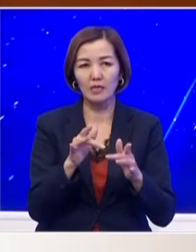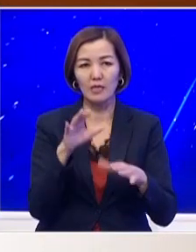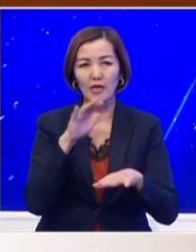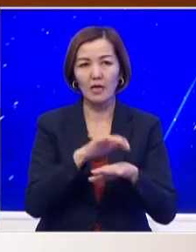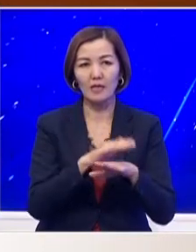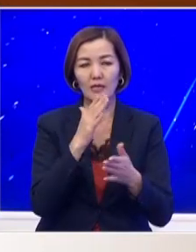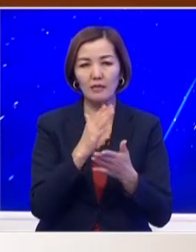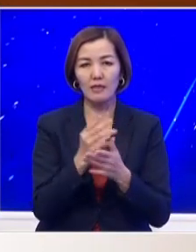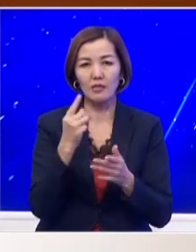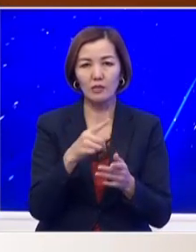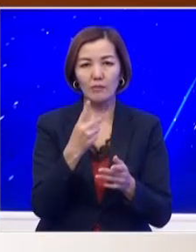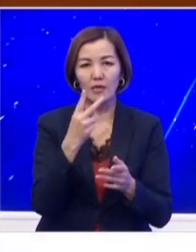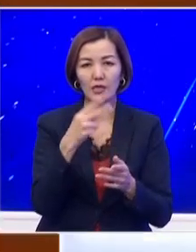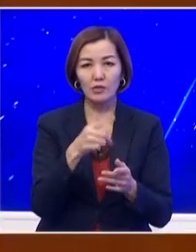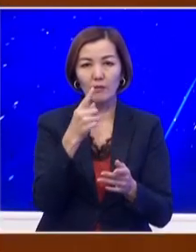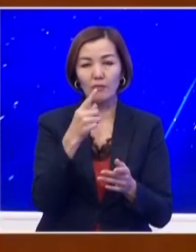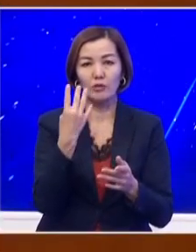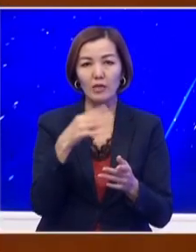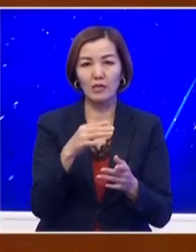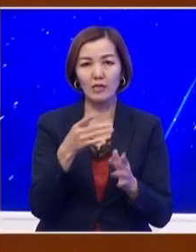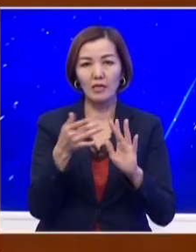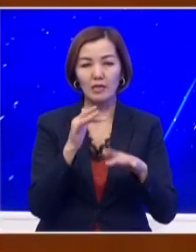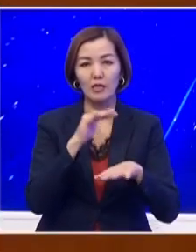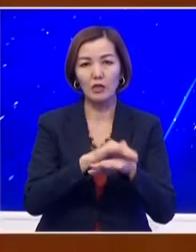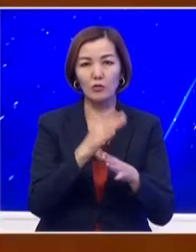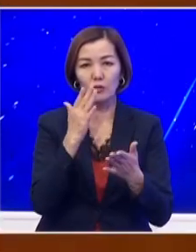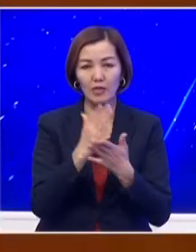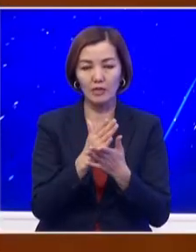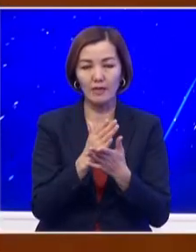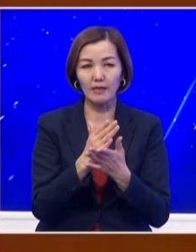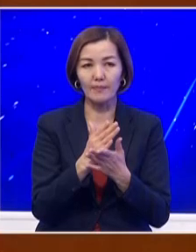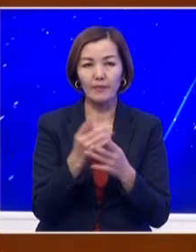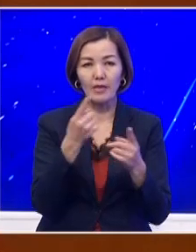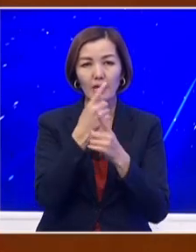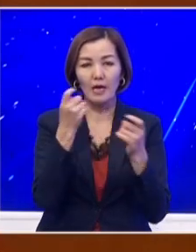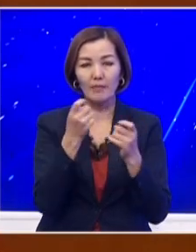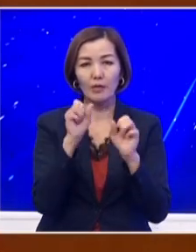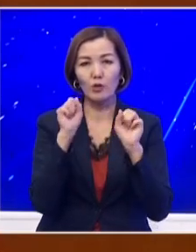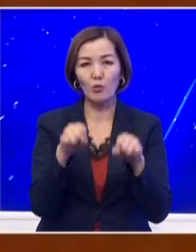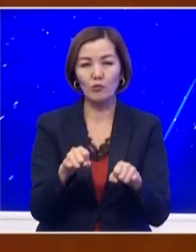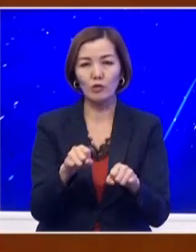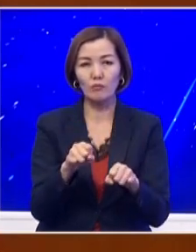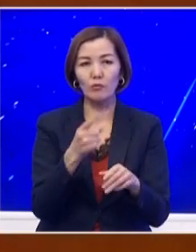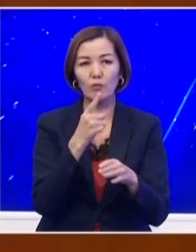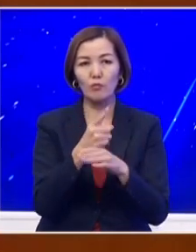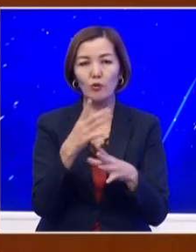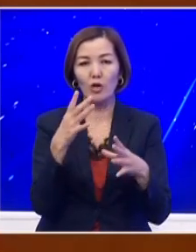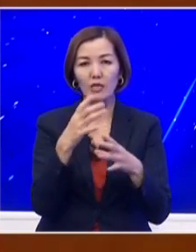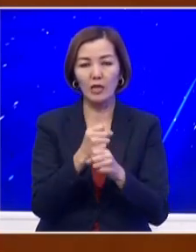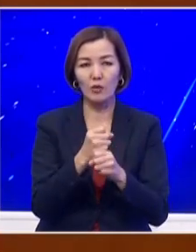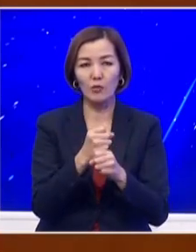анықталды. 21 жылы осында 40 интернет ресурс анықталды. Олар туралы ақпарат қолжетімді бұғаттау туралы мәселен қарау